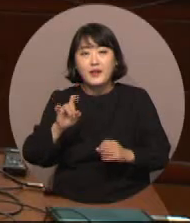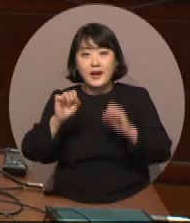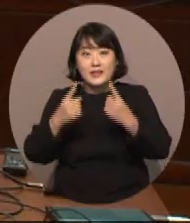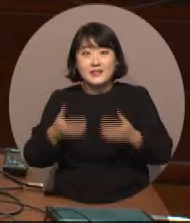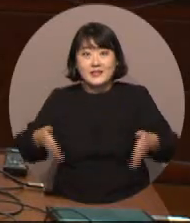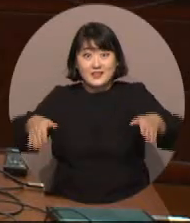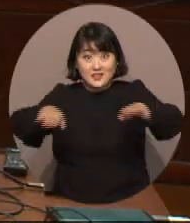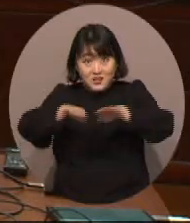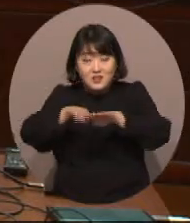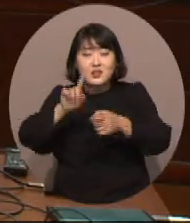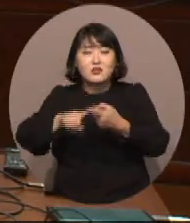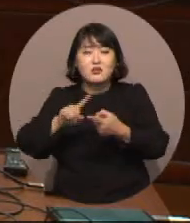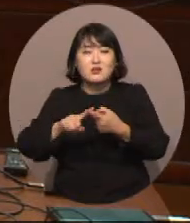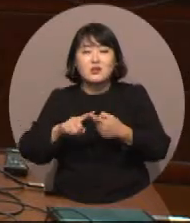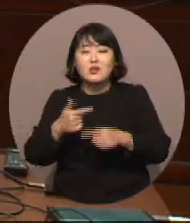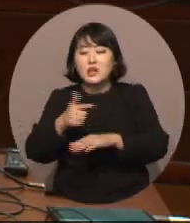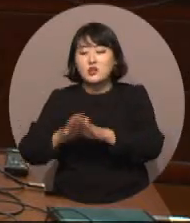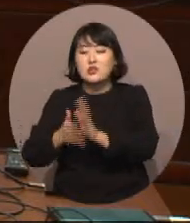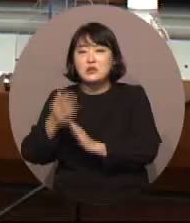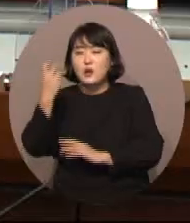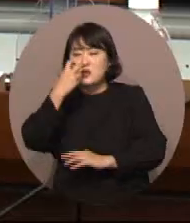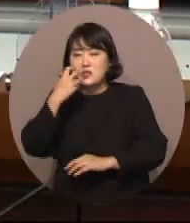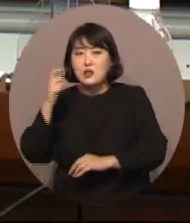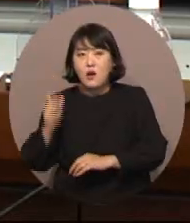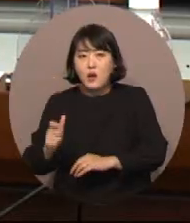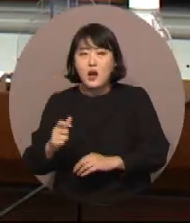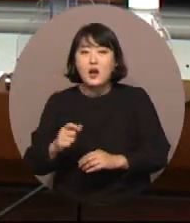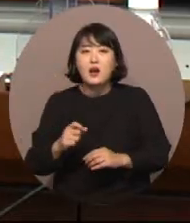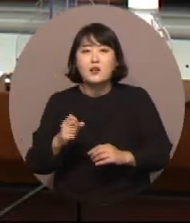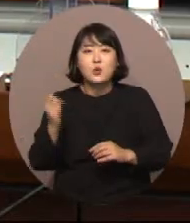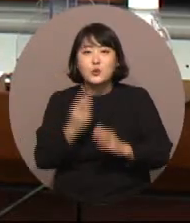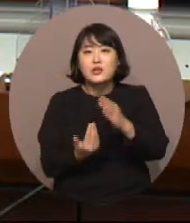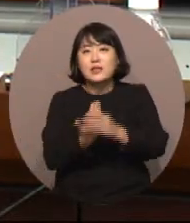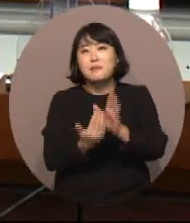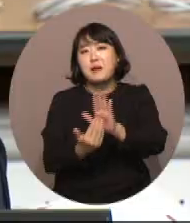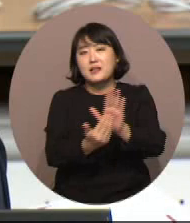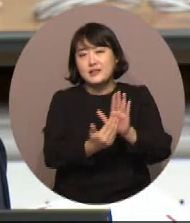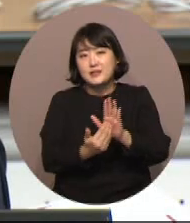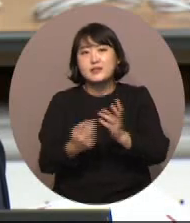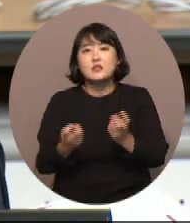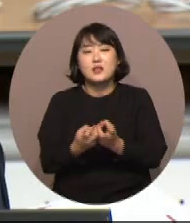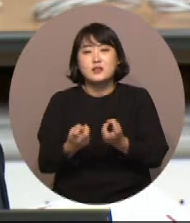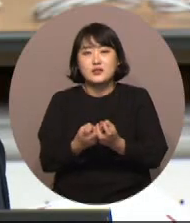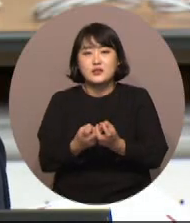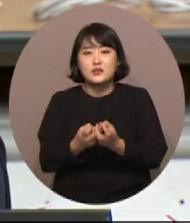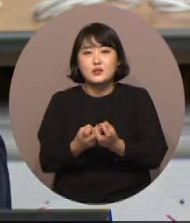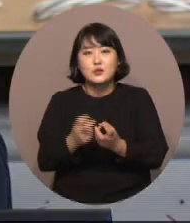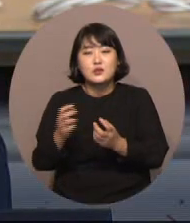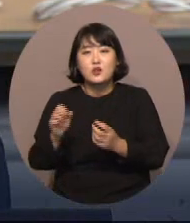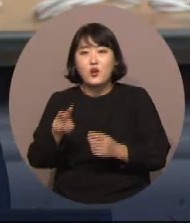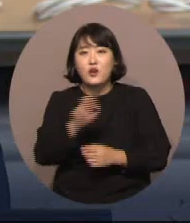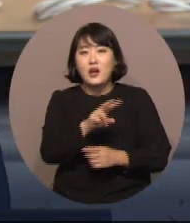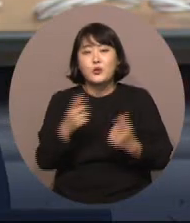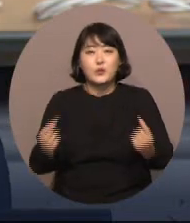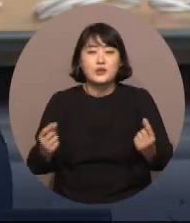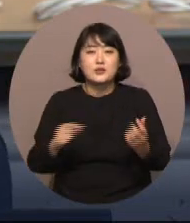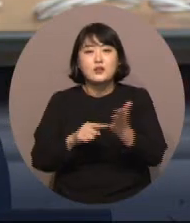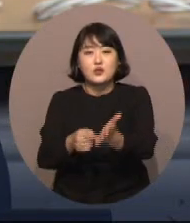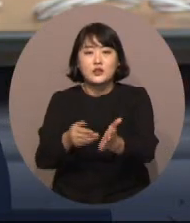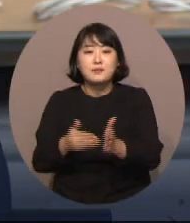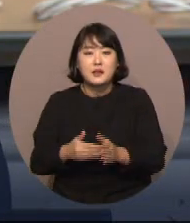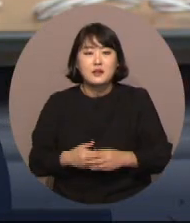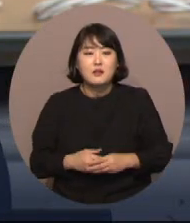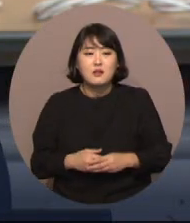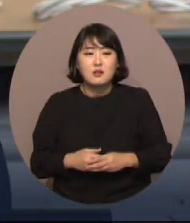여야 모두 대전시의 관리감독 강화와 재발 방지책을 주문했습니다. 이런 우레탄 폼으로 뿜칠된 건축물의 이런